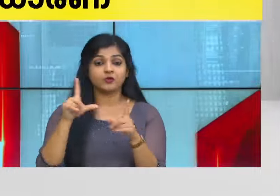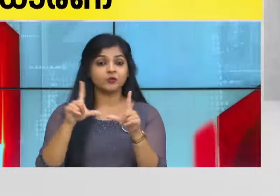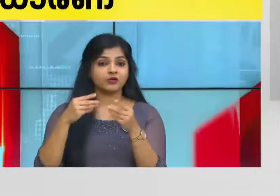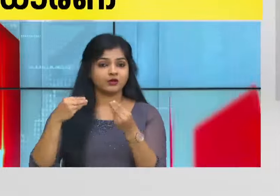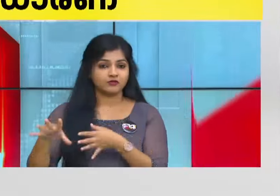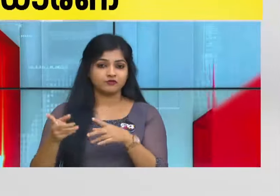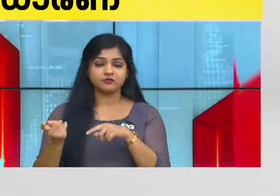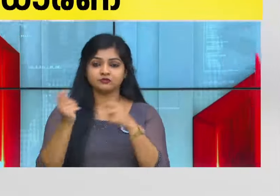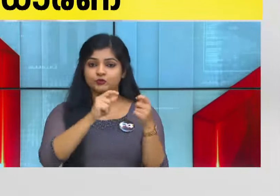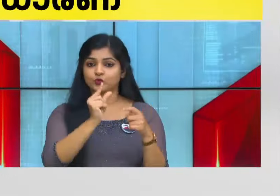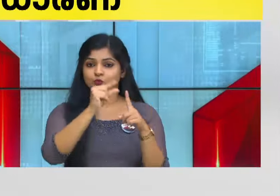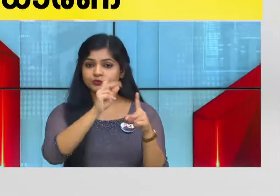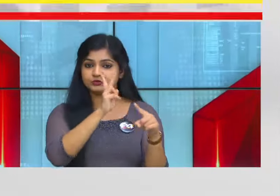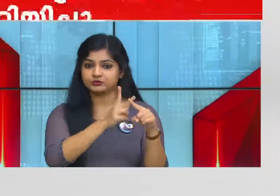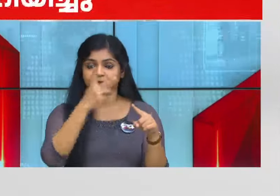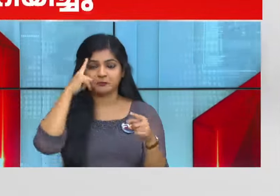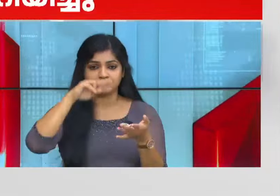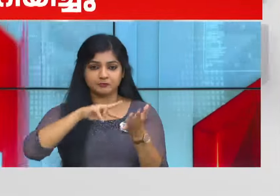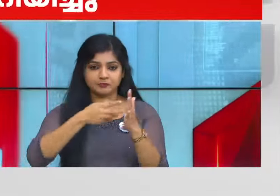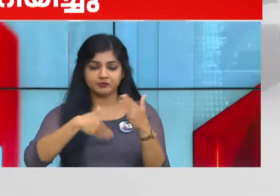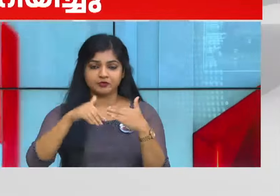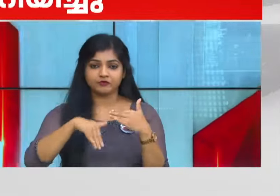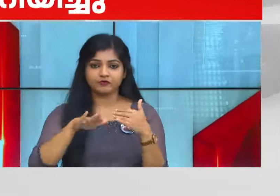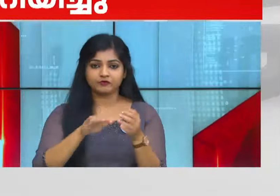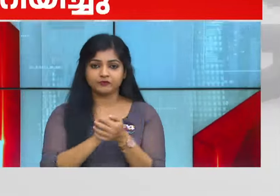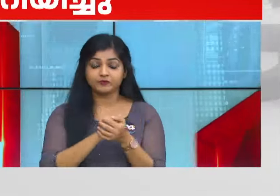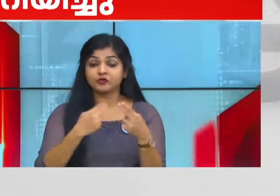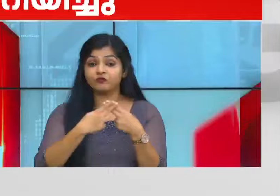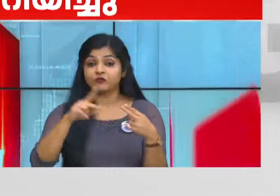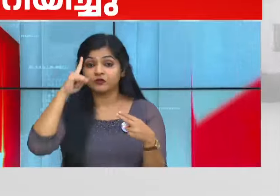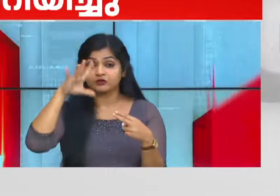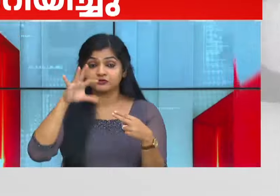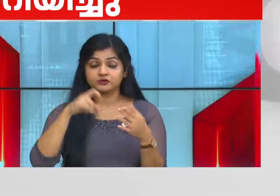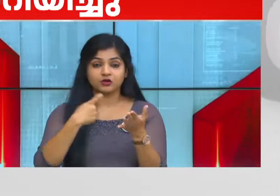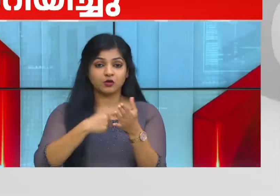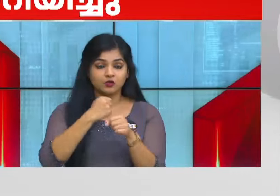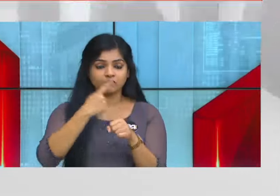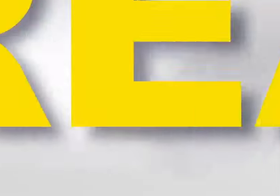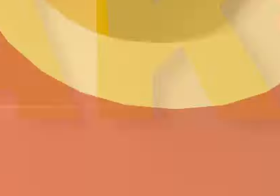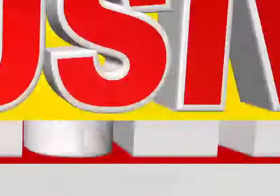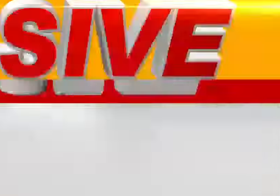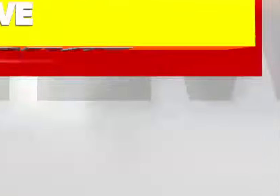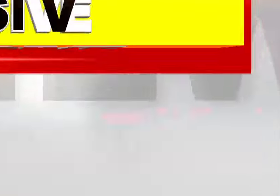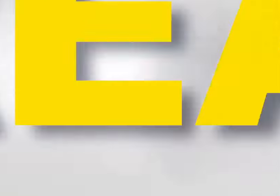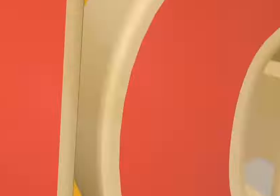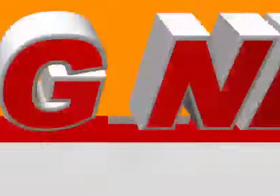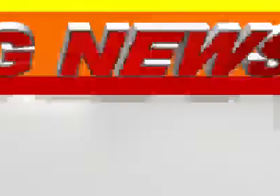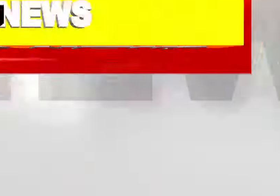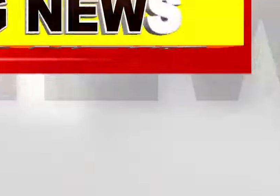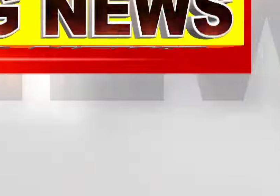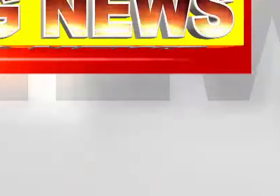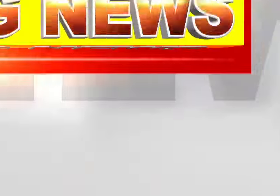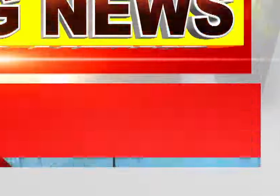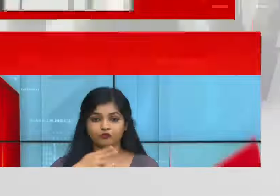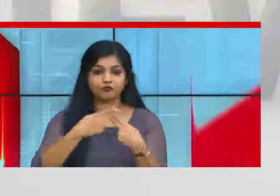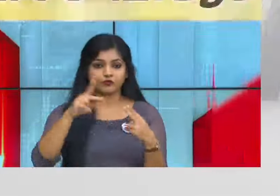ഇപ്പോൾ കടക്കാൻ നേതൃത്വം ഇപ്പോൾ ആലോചിച്ചിട്ടുണ്ട്. അതേസമയം തന്നെ ഇതിൽ അന്തിമ തീരുമാനം രാഹുൽ ഗാന്ധിയാകും സ്വീകരിക്കുക. ഈ മാസം 17 ആ തീരുമാനം സ്വീകരിക്കും.